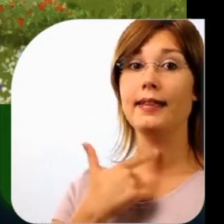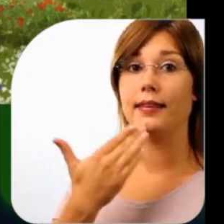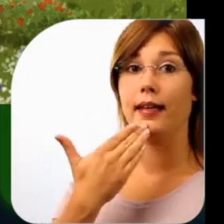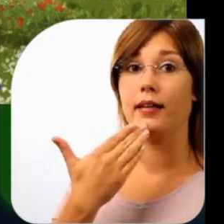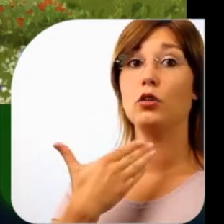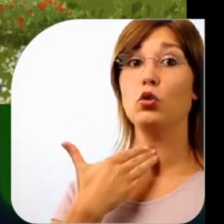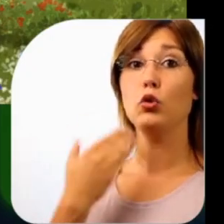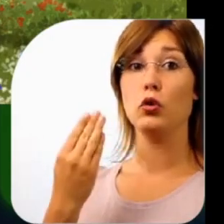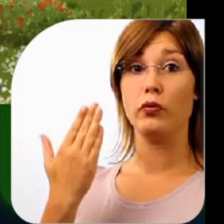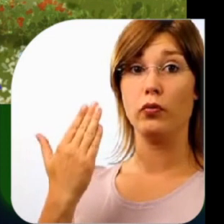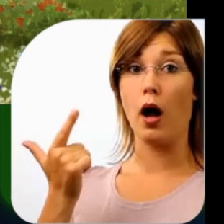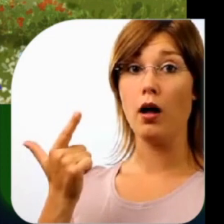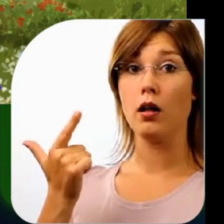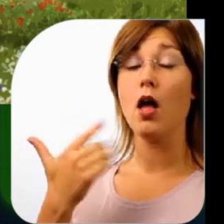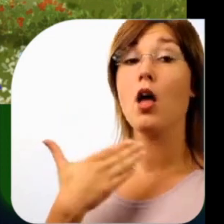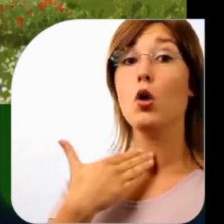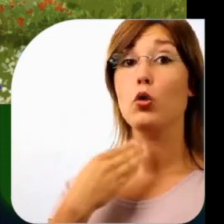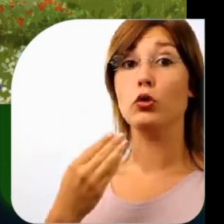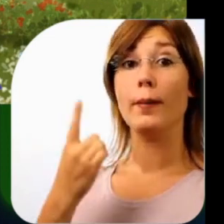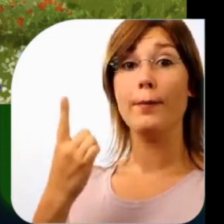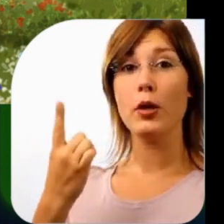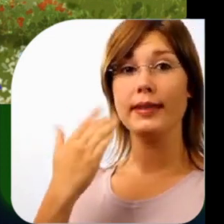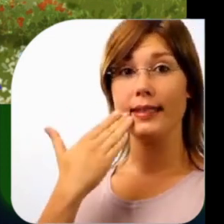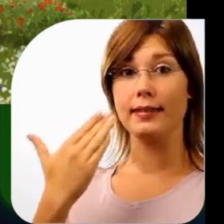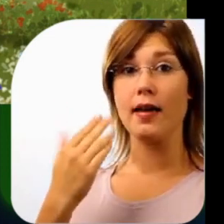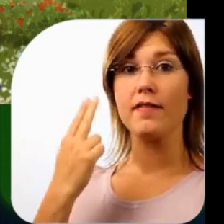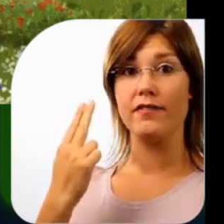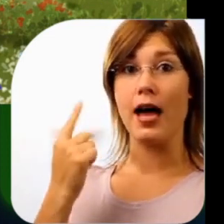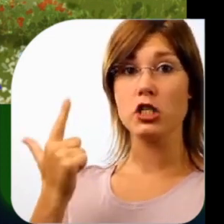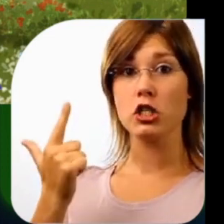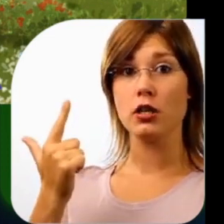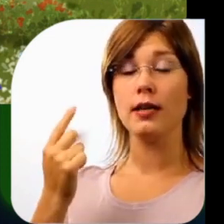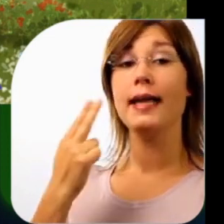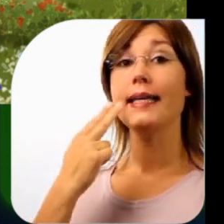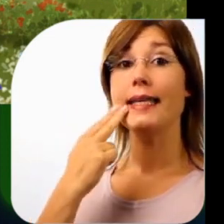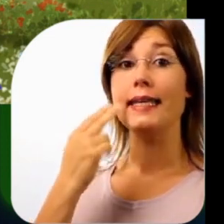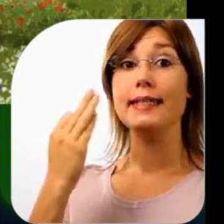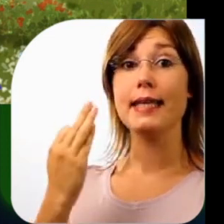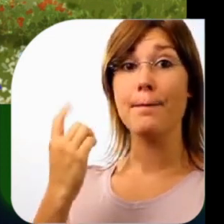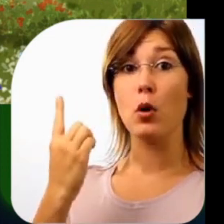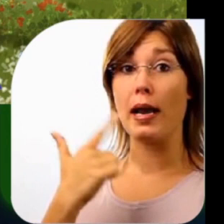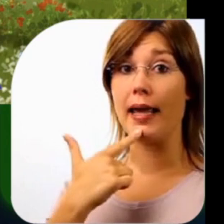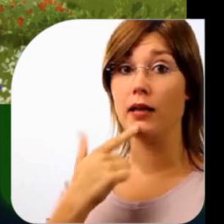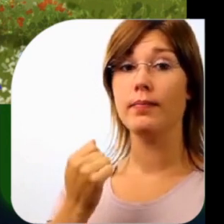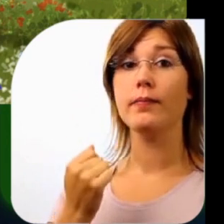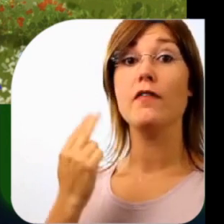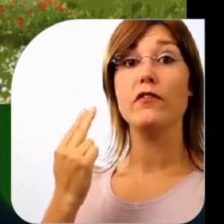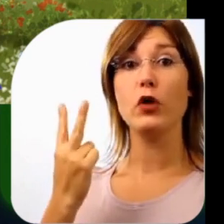Il était une fois une petite vache qui